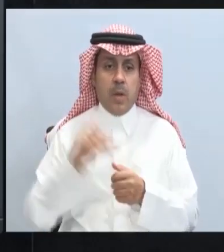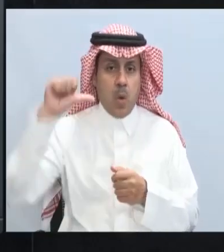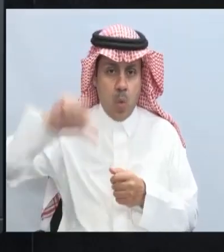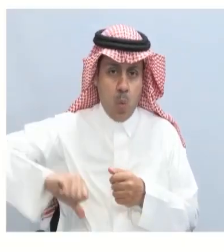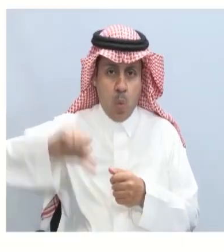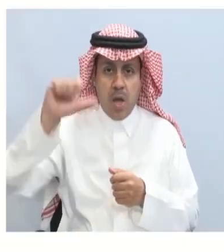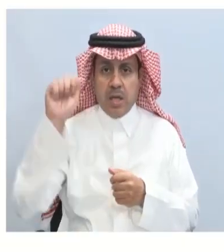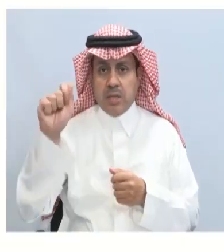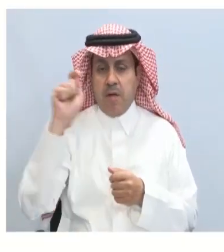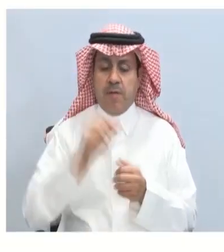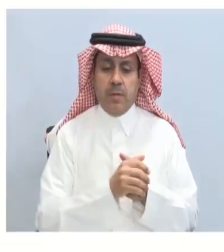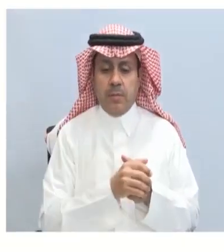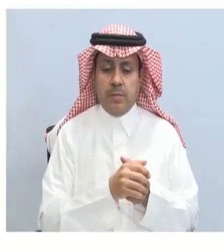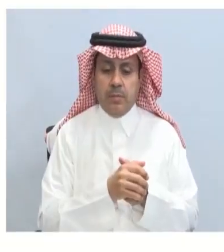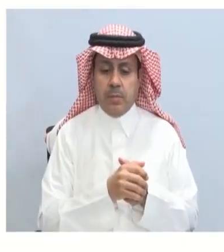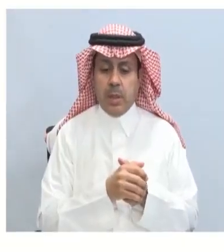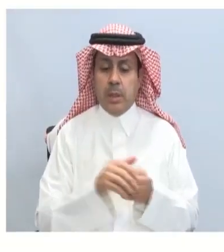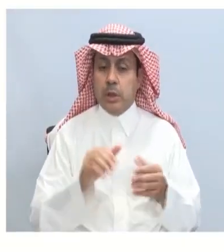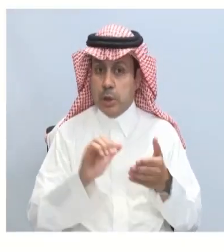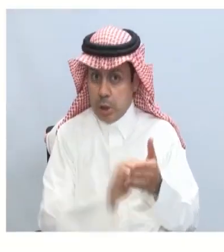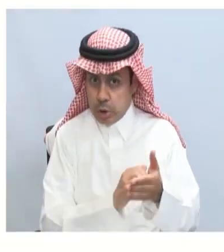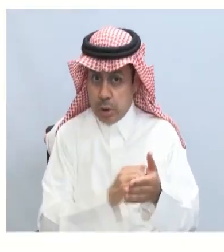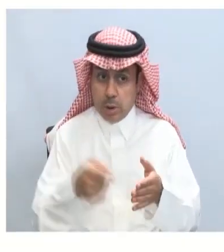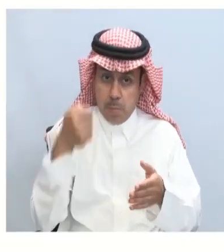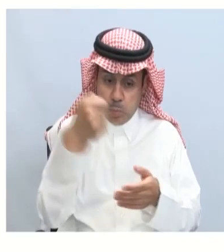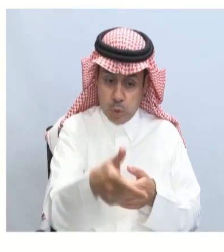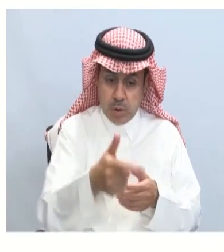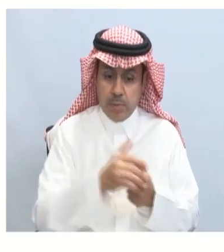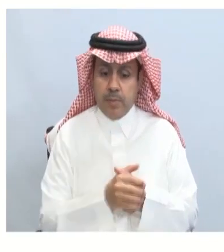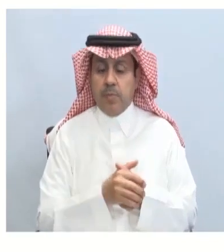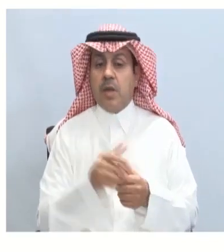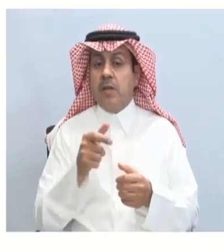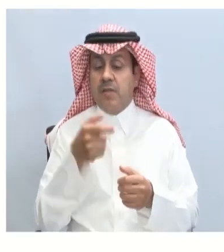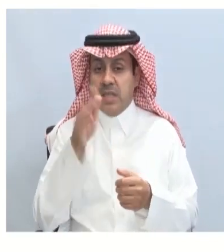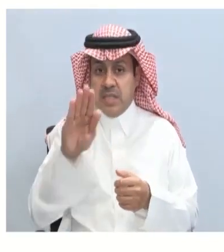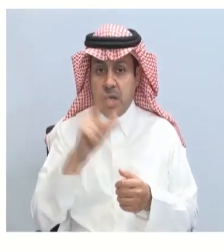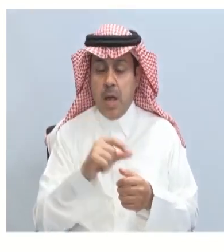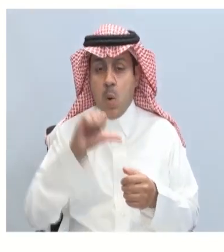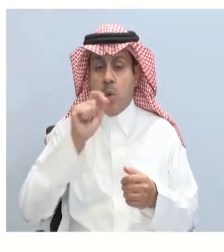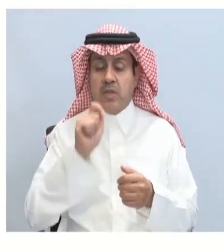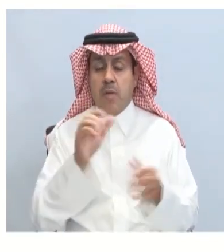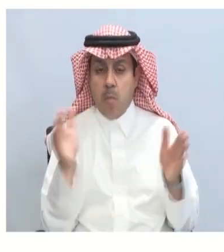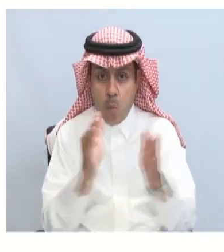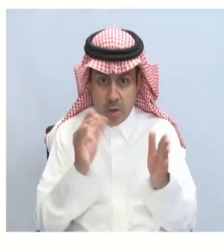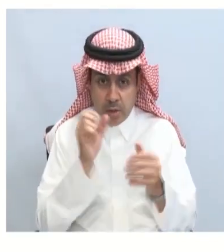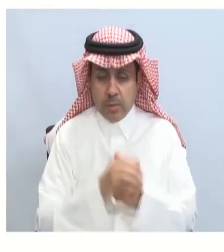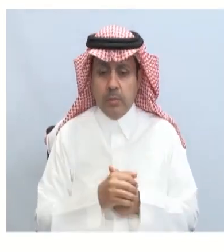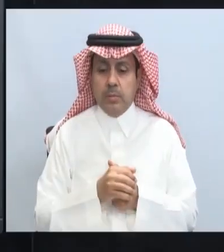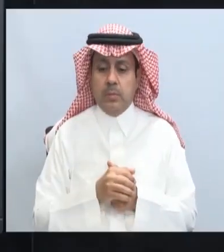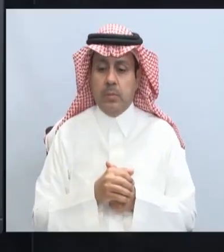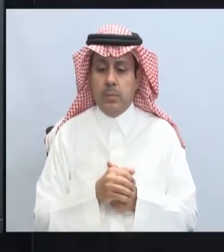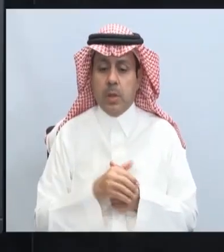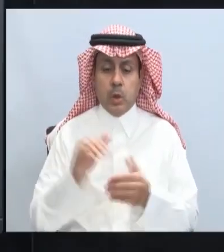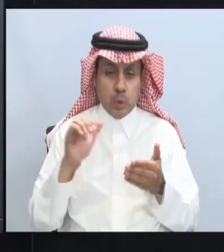بها نجد ان الجواب ان يشترط المشتري في السلعه وصفا معينا فهذه